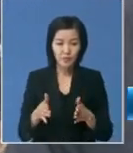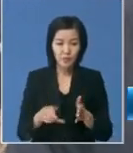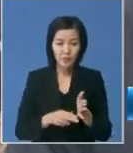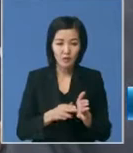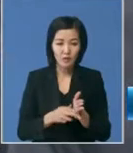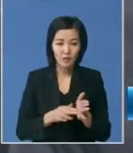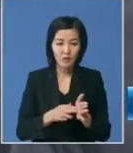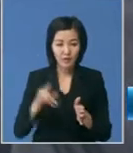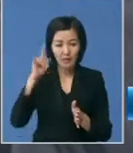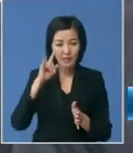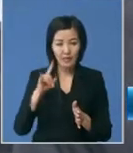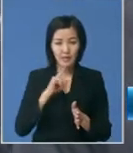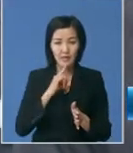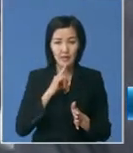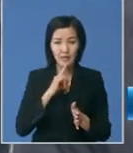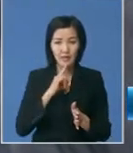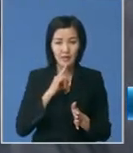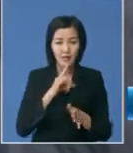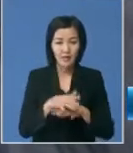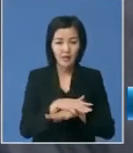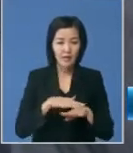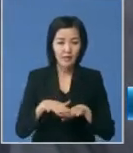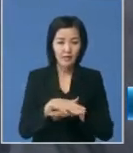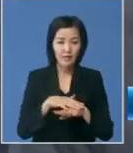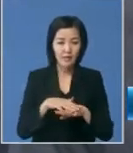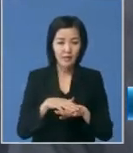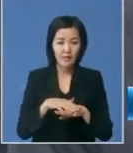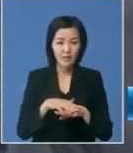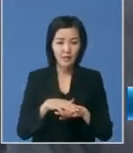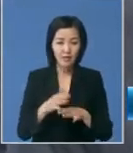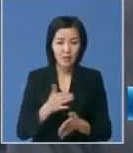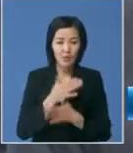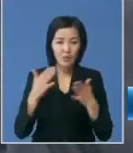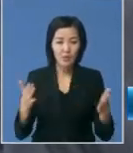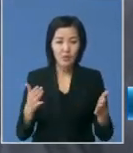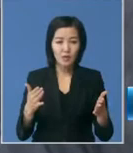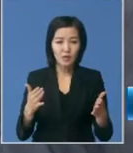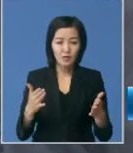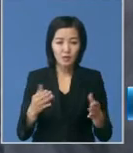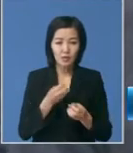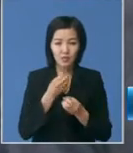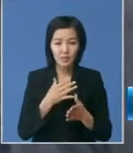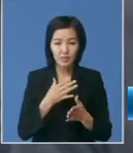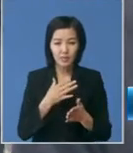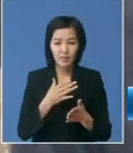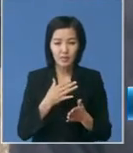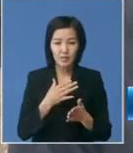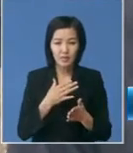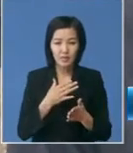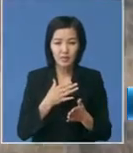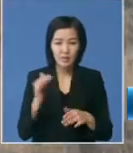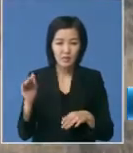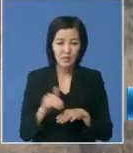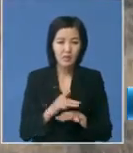біздің елімізге, халқымызға үлкен игілікті іс болып